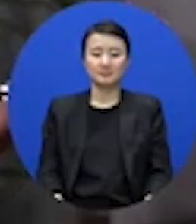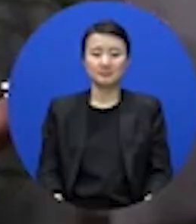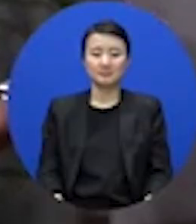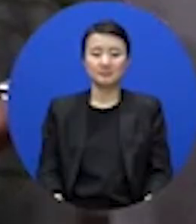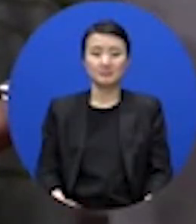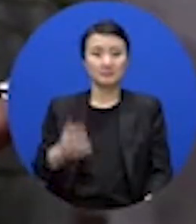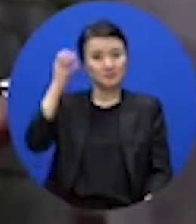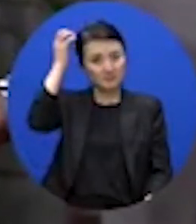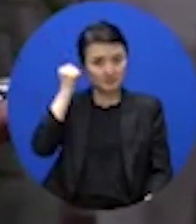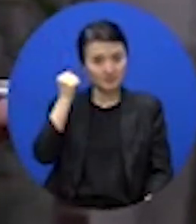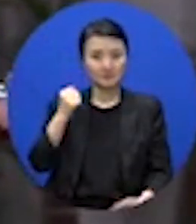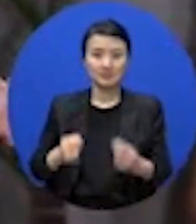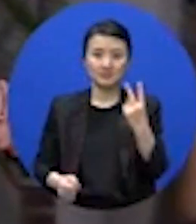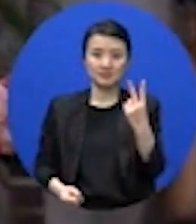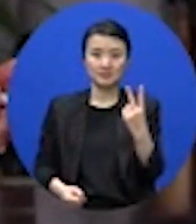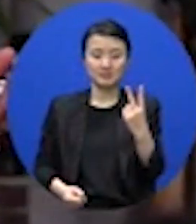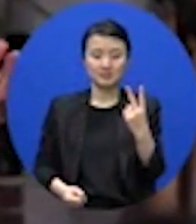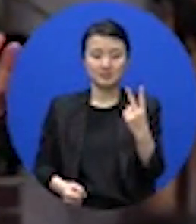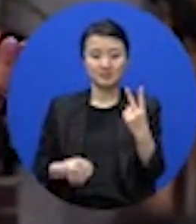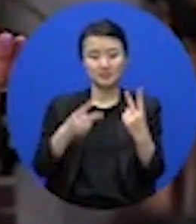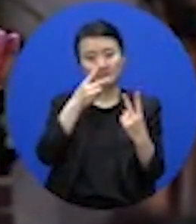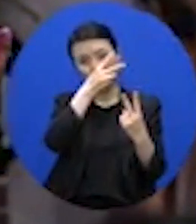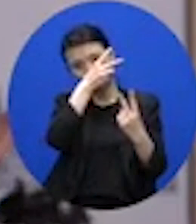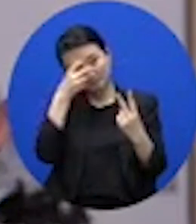두 가지예요. 잔다,